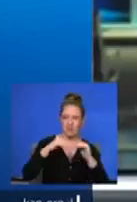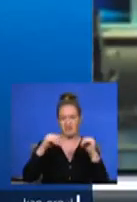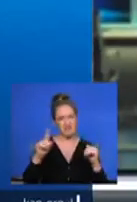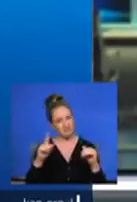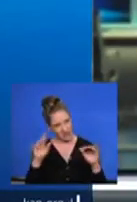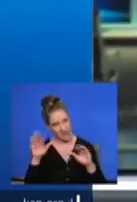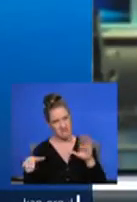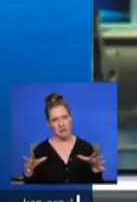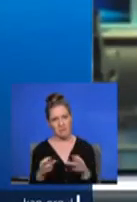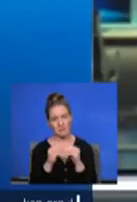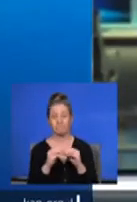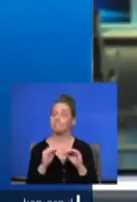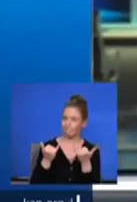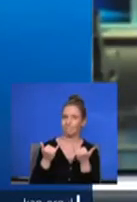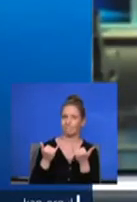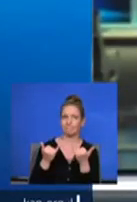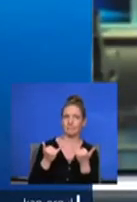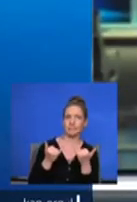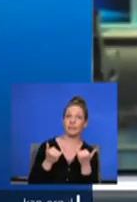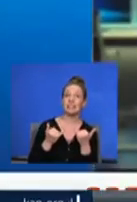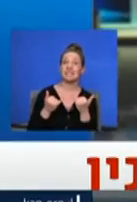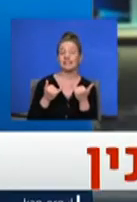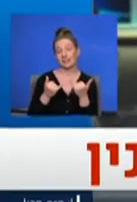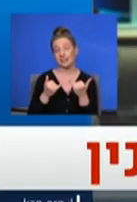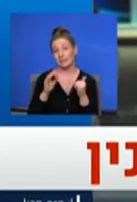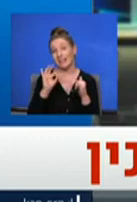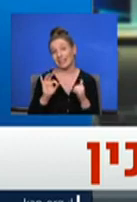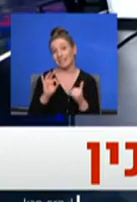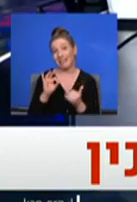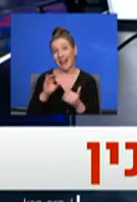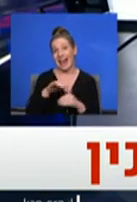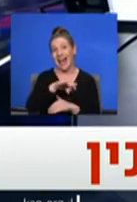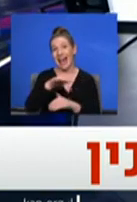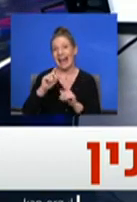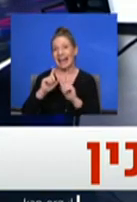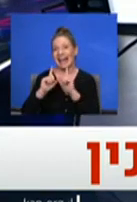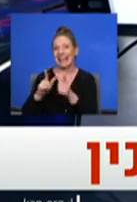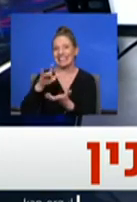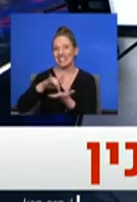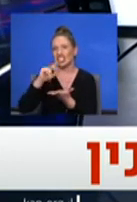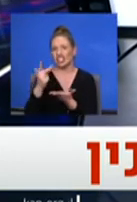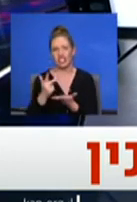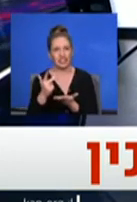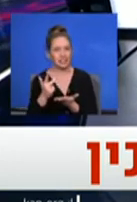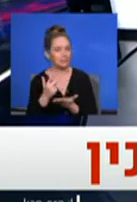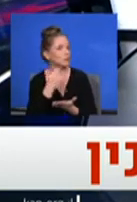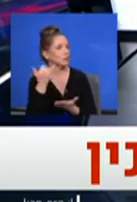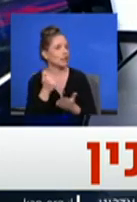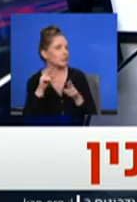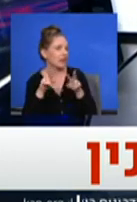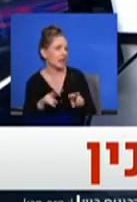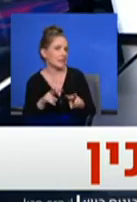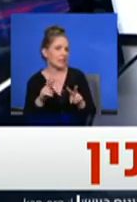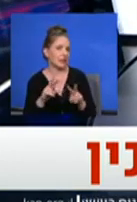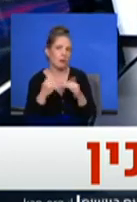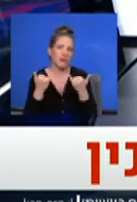כן, רק... החזית השלישית, אחת. ברור היא שהוא... לא נפתחת, היא קיימת כן, כל הזמן. היא קיימת, אבל הם די משכו